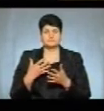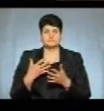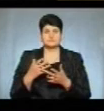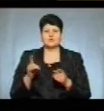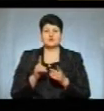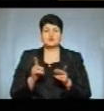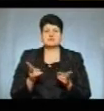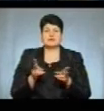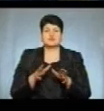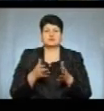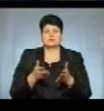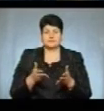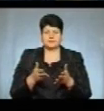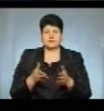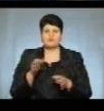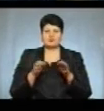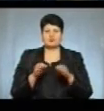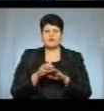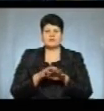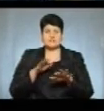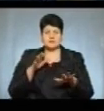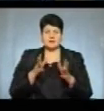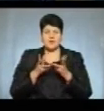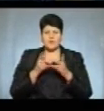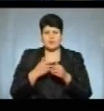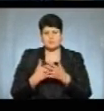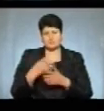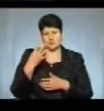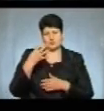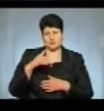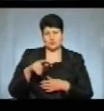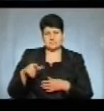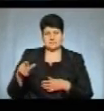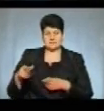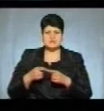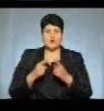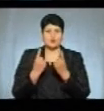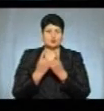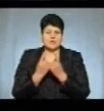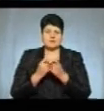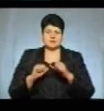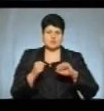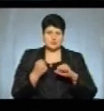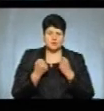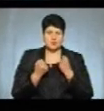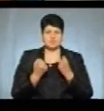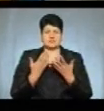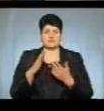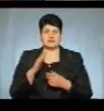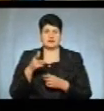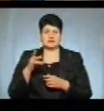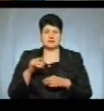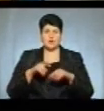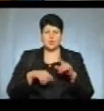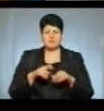Що залишилось? У судовій залі ми нарахували майже 40 осіб. Це однокласники і друзі Віталія Гнатишина,